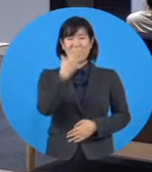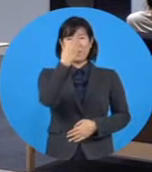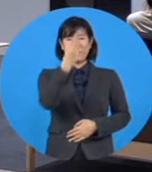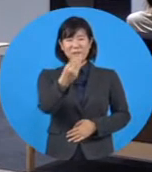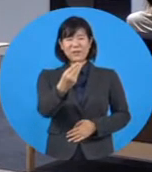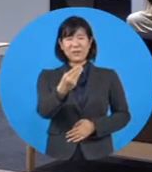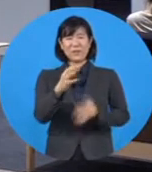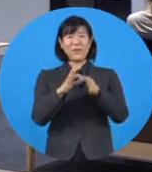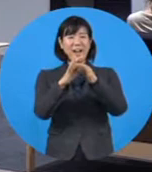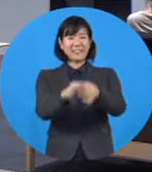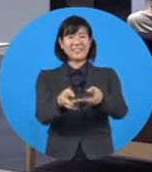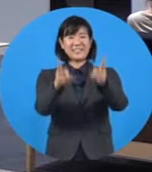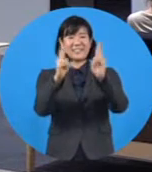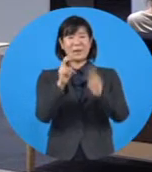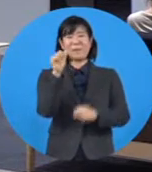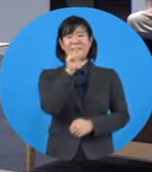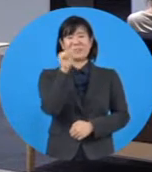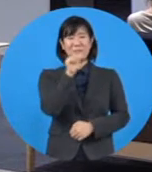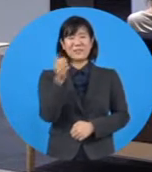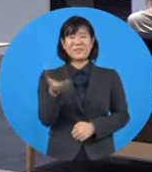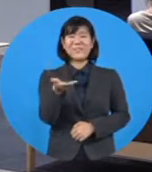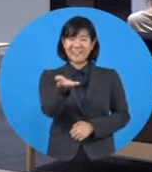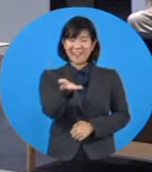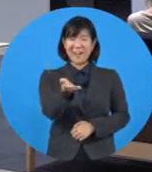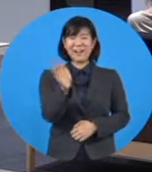魅力発信板橋ナビ、いかがでしたか？